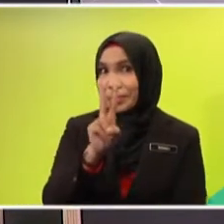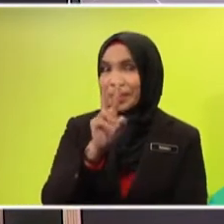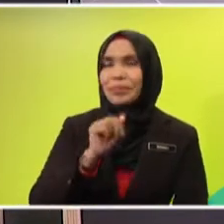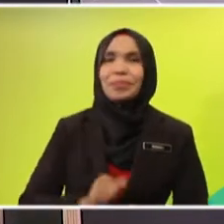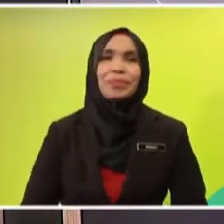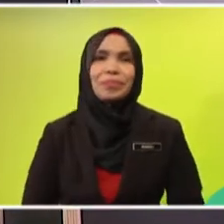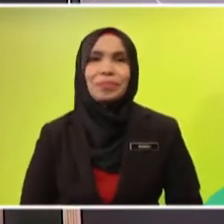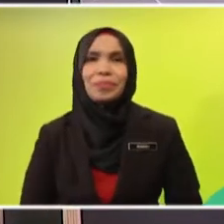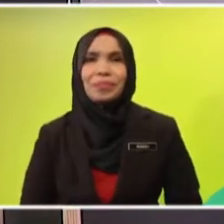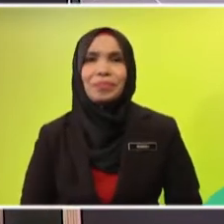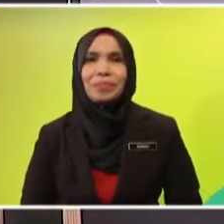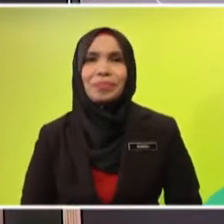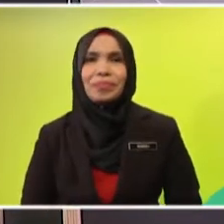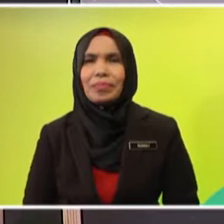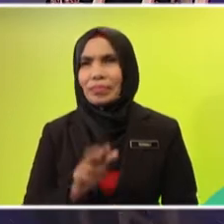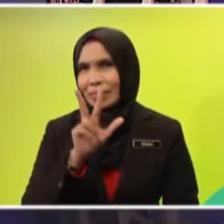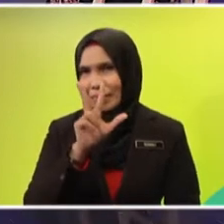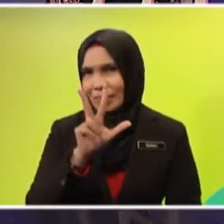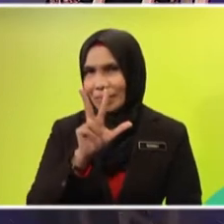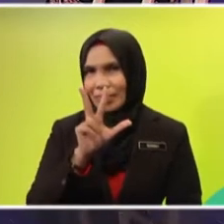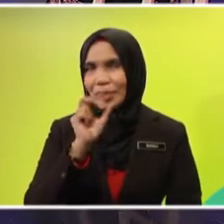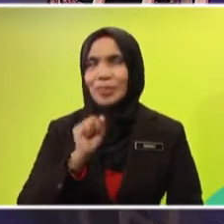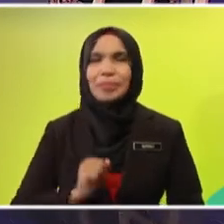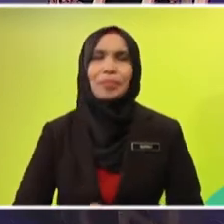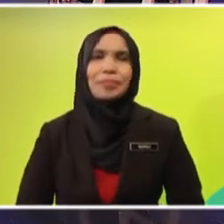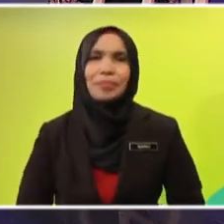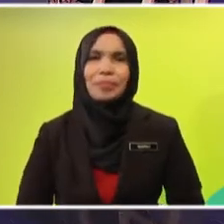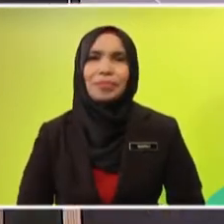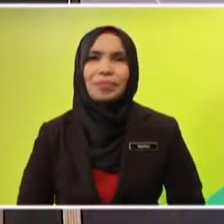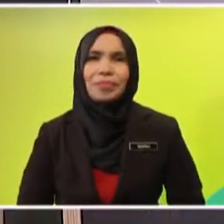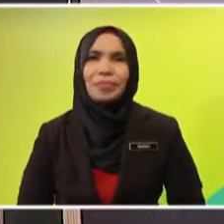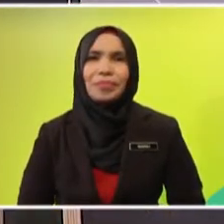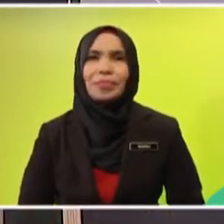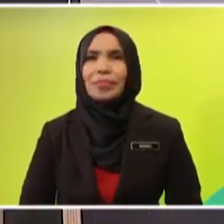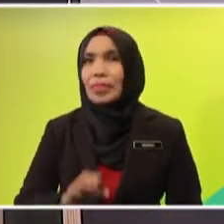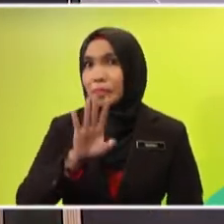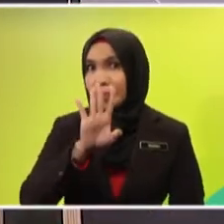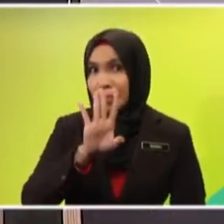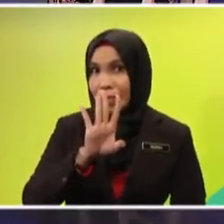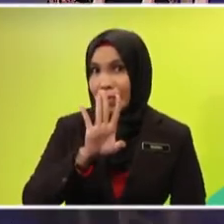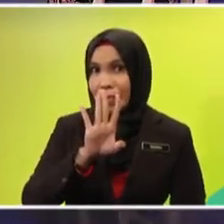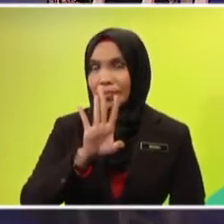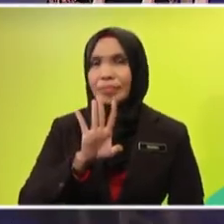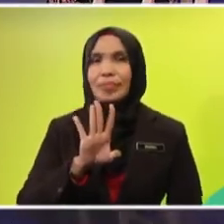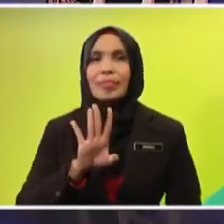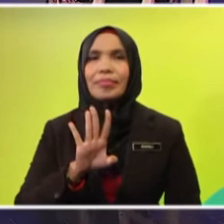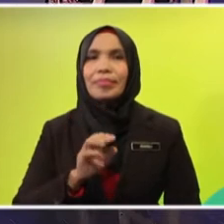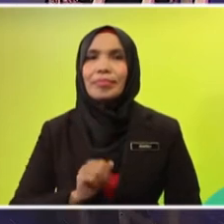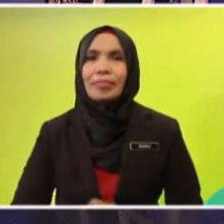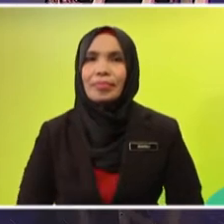terusnya 33 seharusnya 44